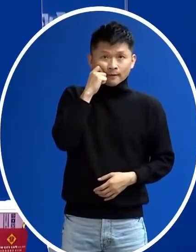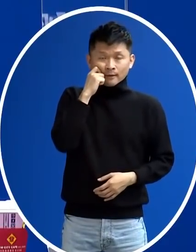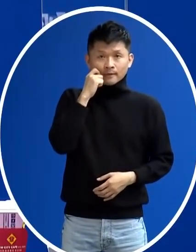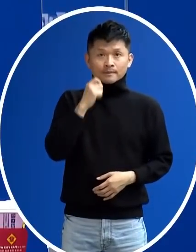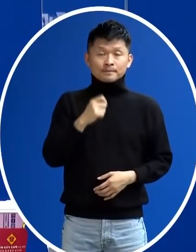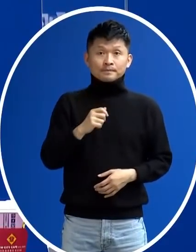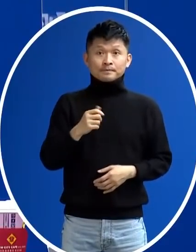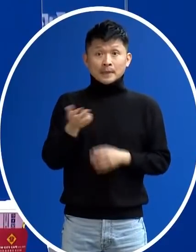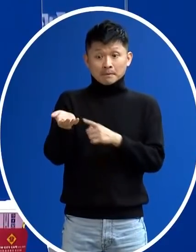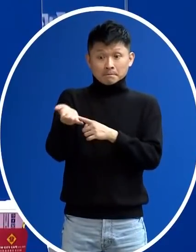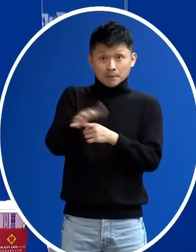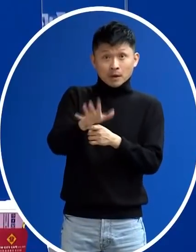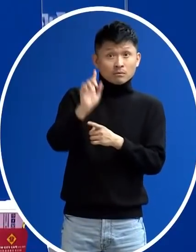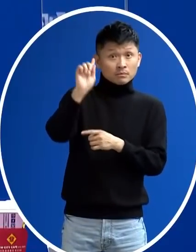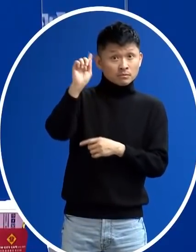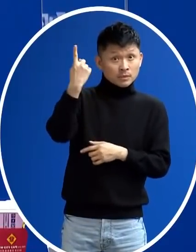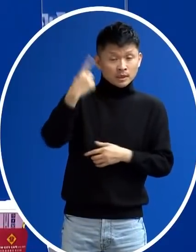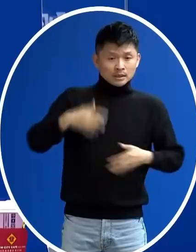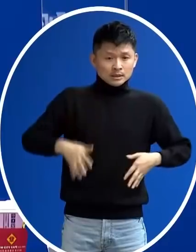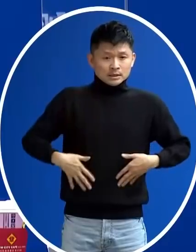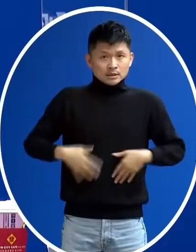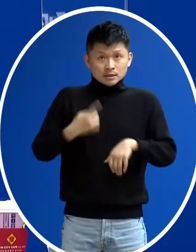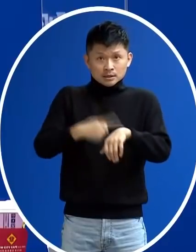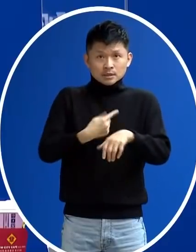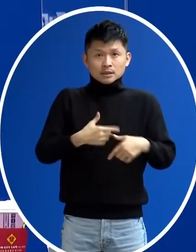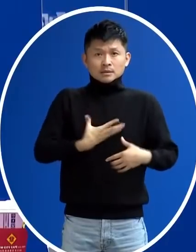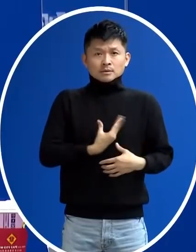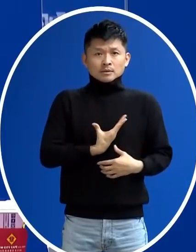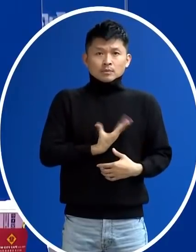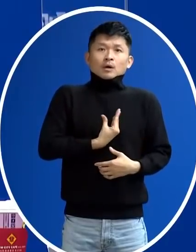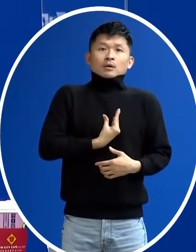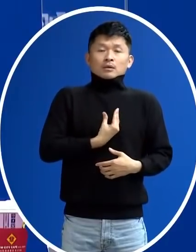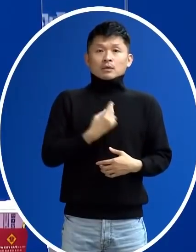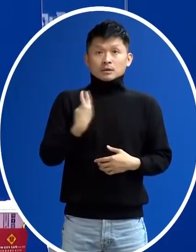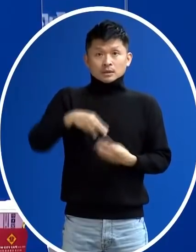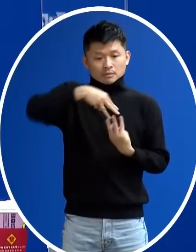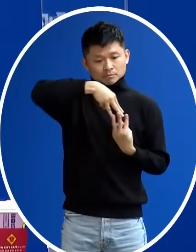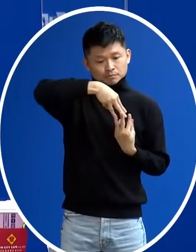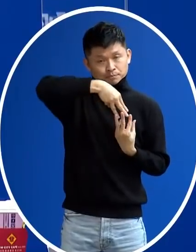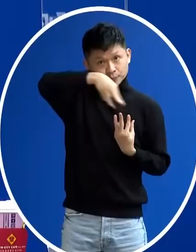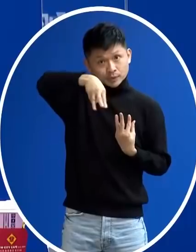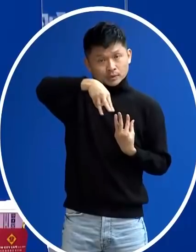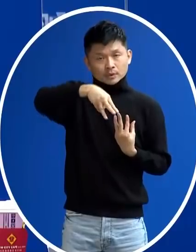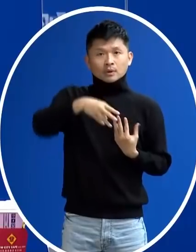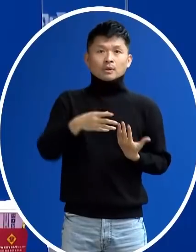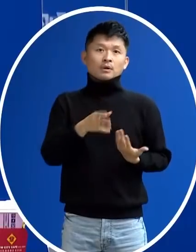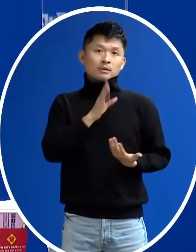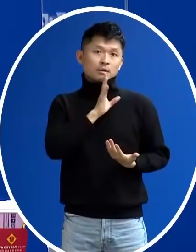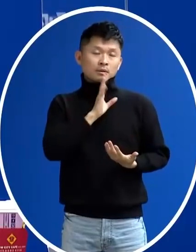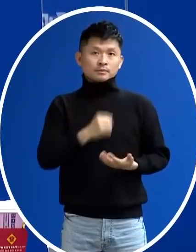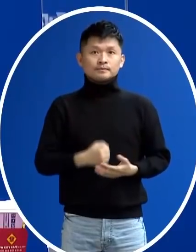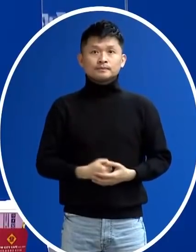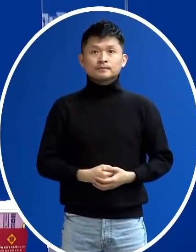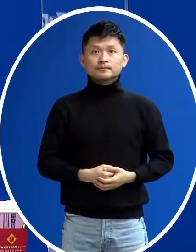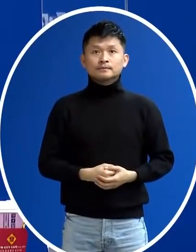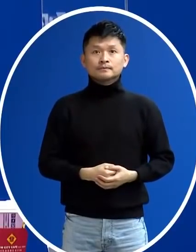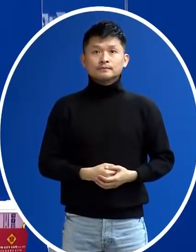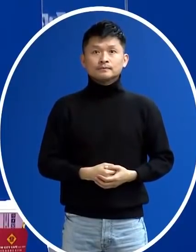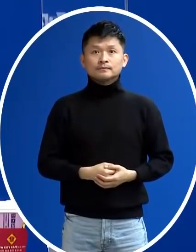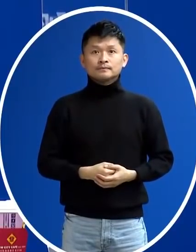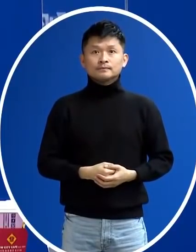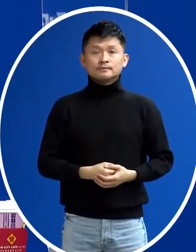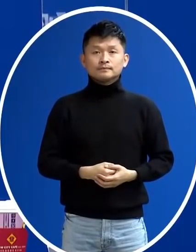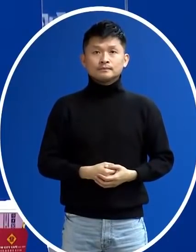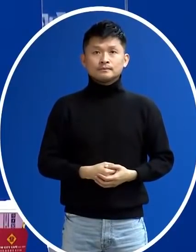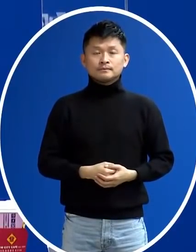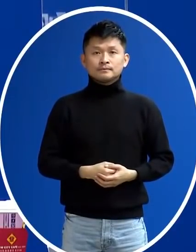那致死的原因是急性心肌梗塞跟主动脉剥离等心血管疾病。不过因为无